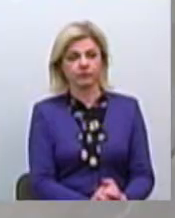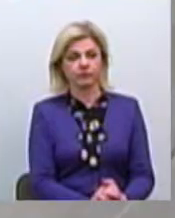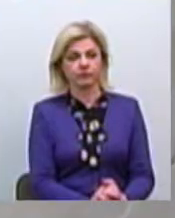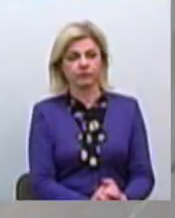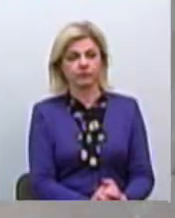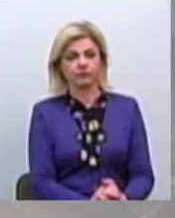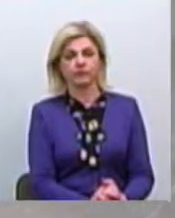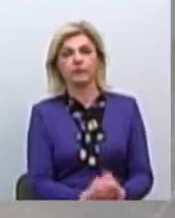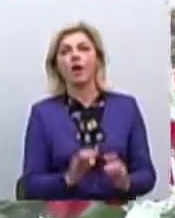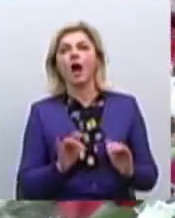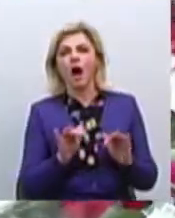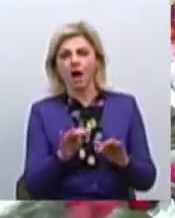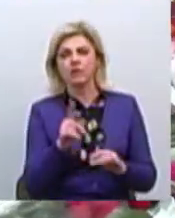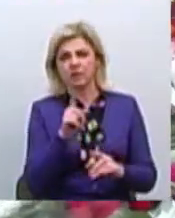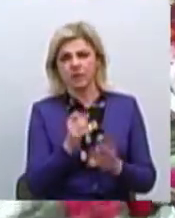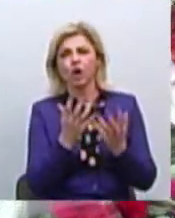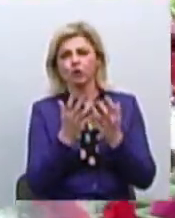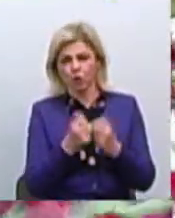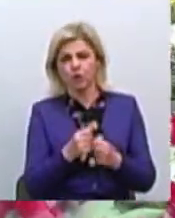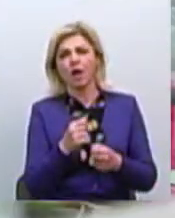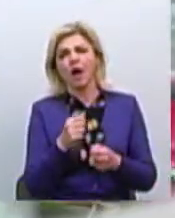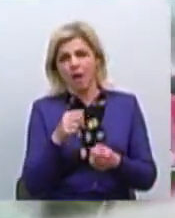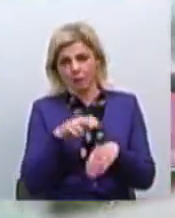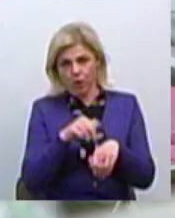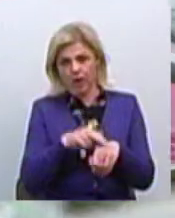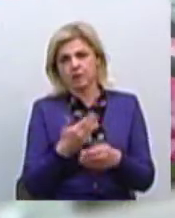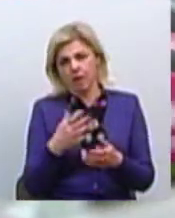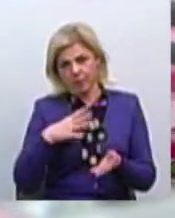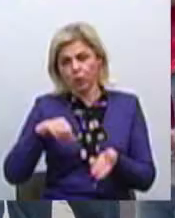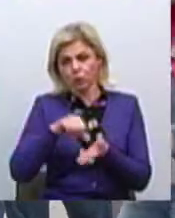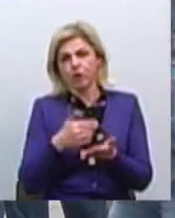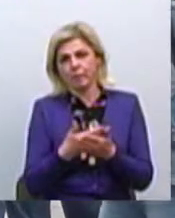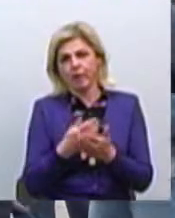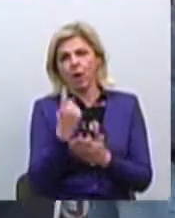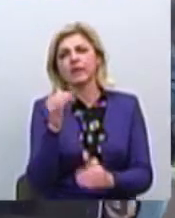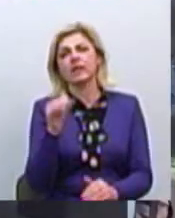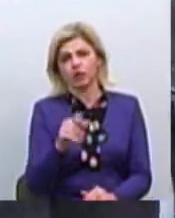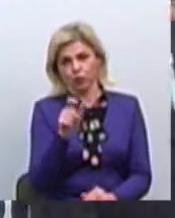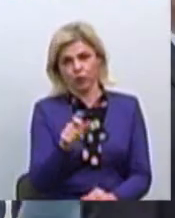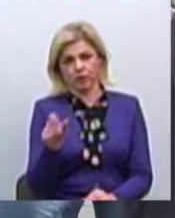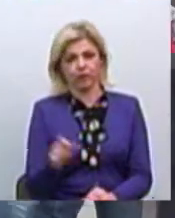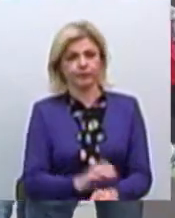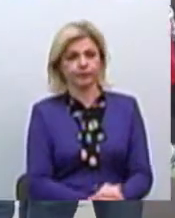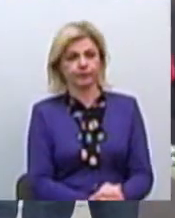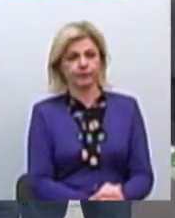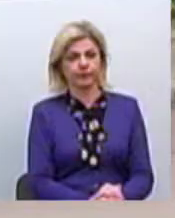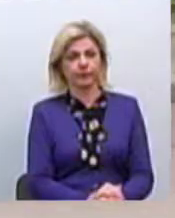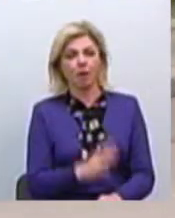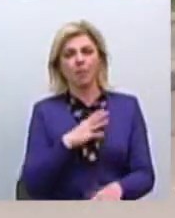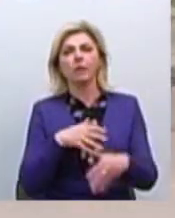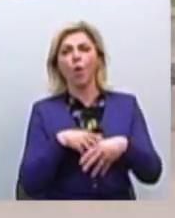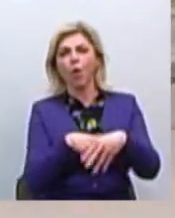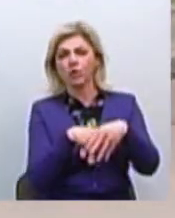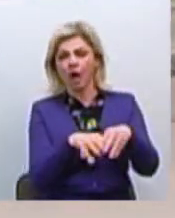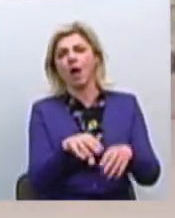В акціях, за підрахунками поліції, взяли участь близько тисячі людей. У нас була хода афганців.